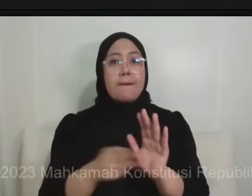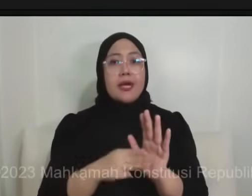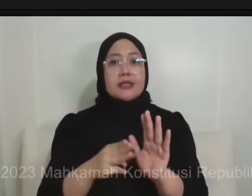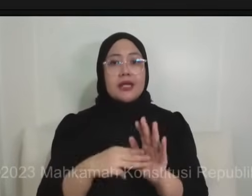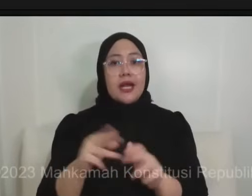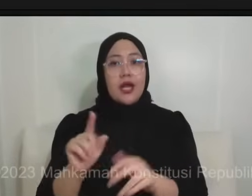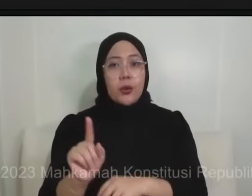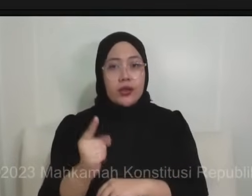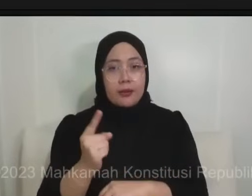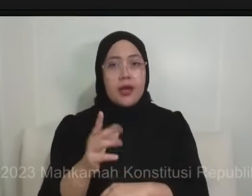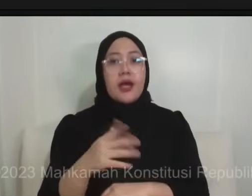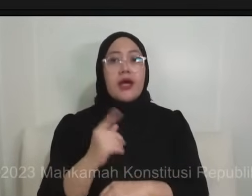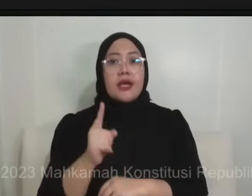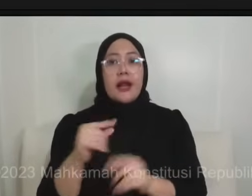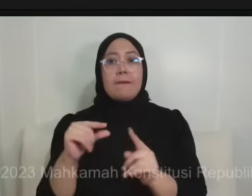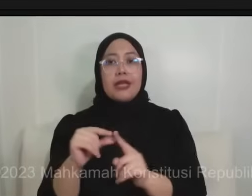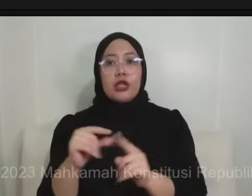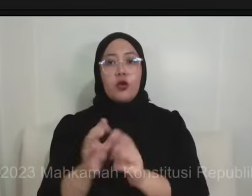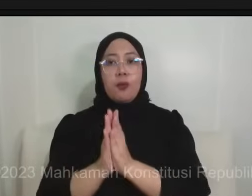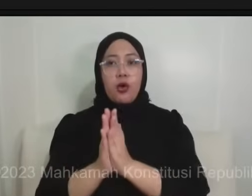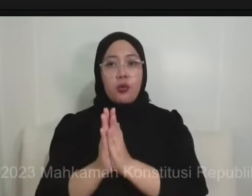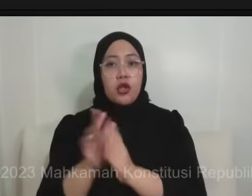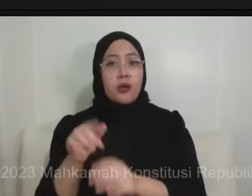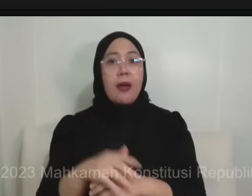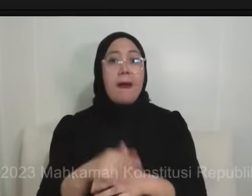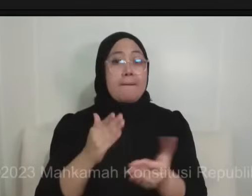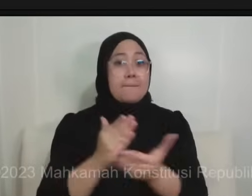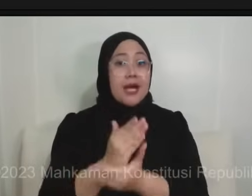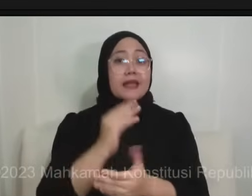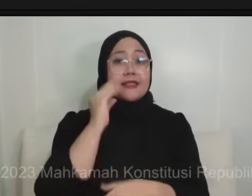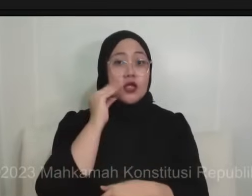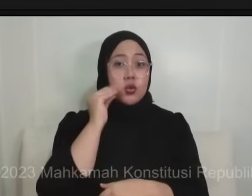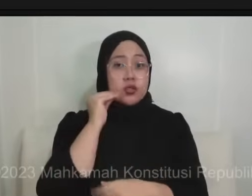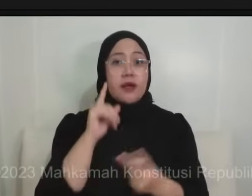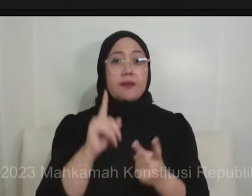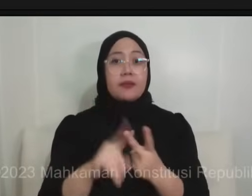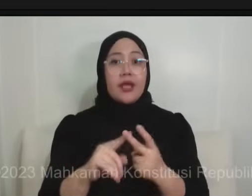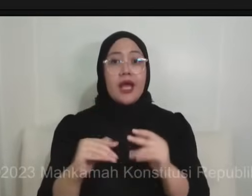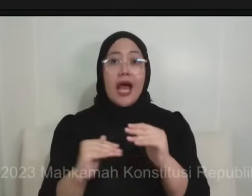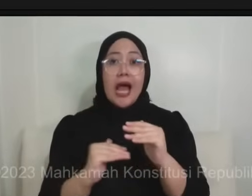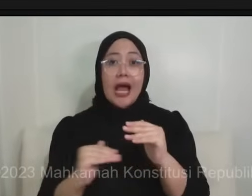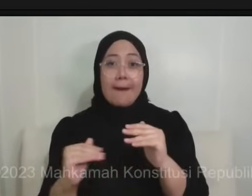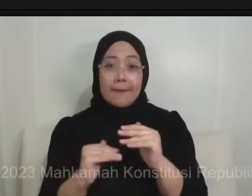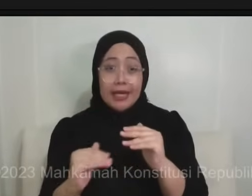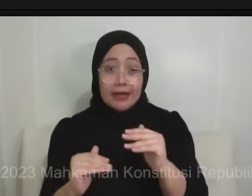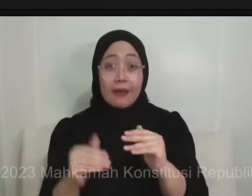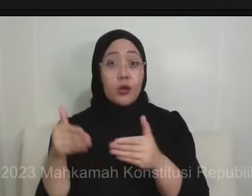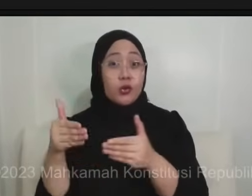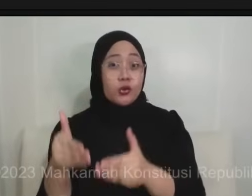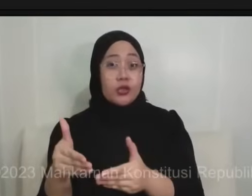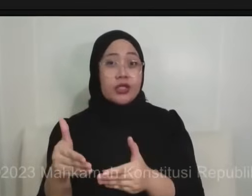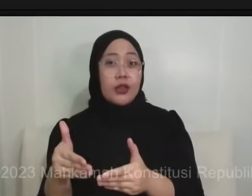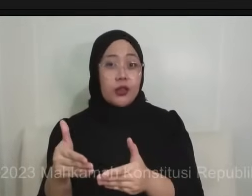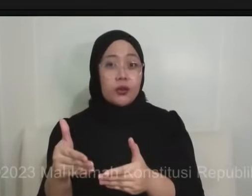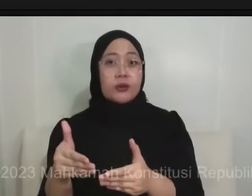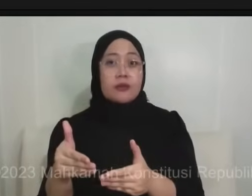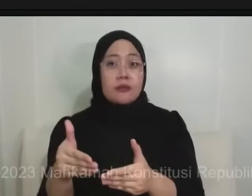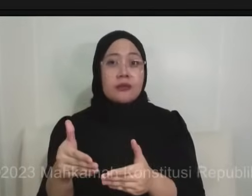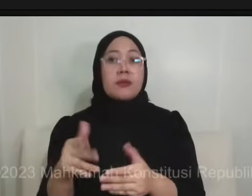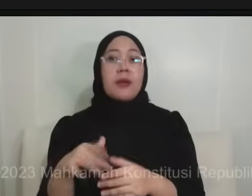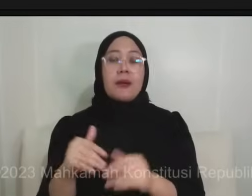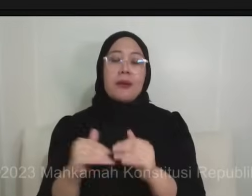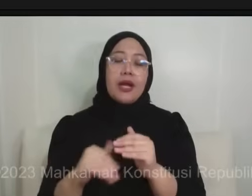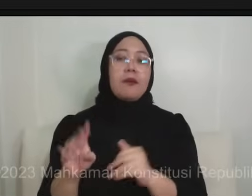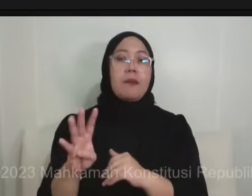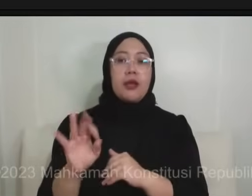petiitum permohonan yakni batasan usia dan angka minimal tertentu inkasu berusia paling rendah 40